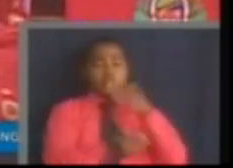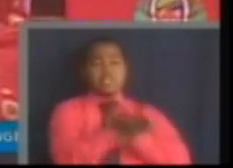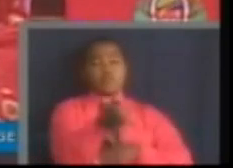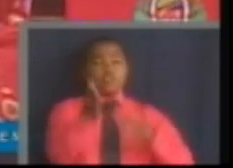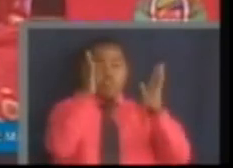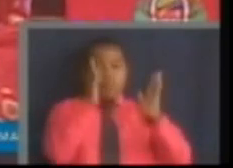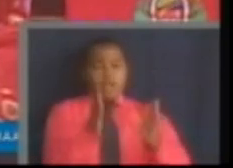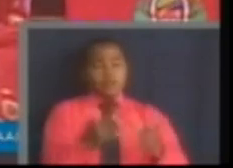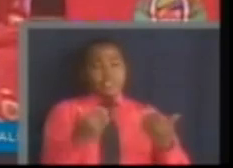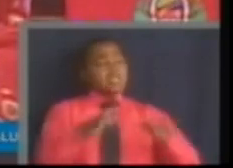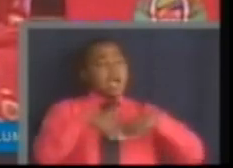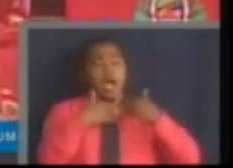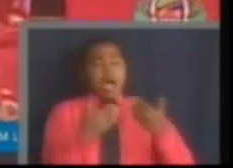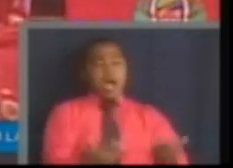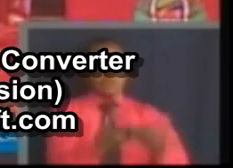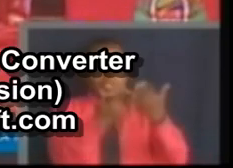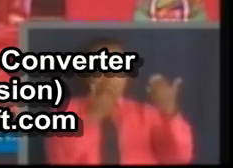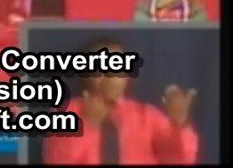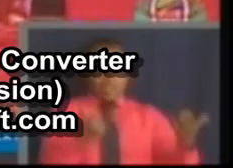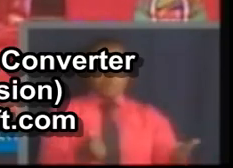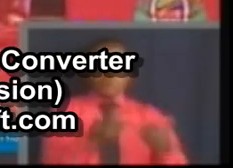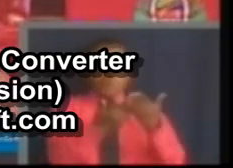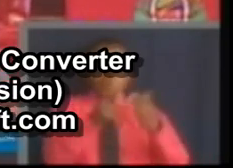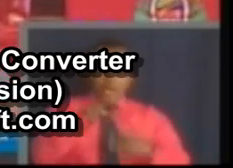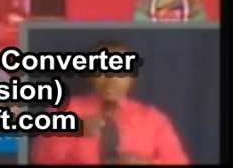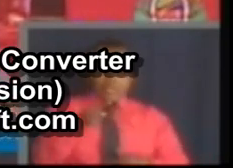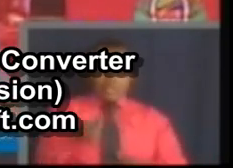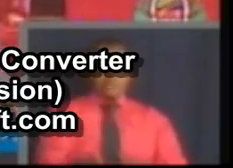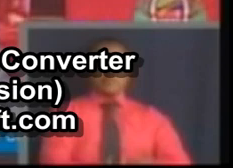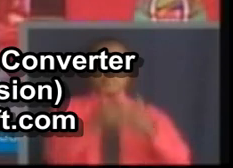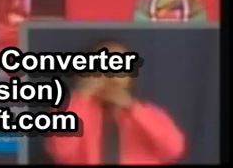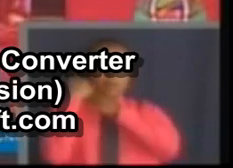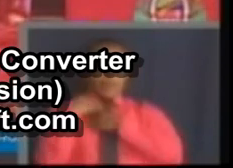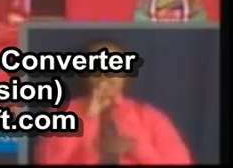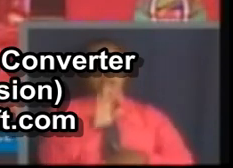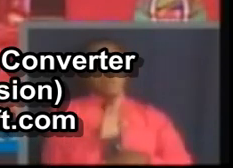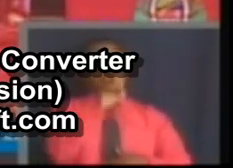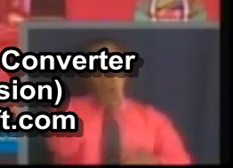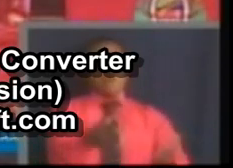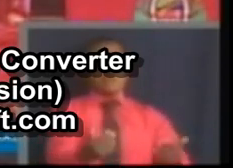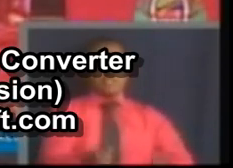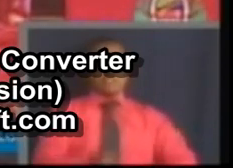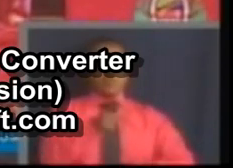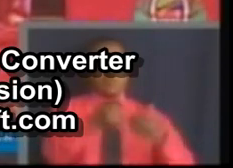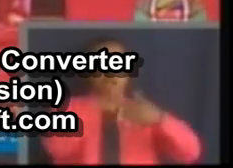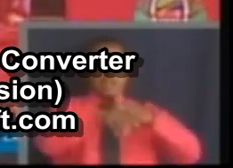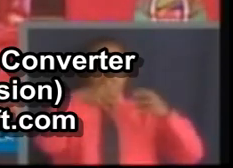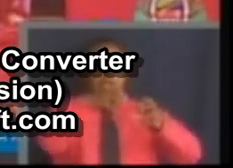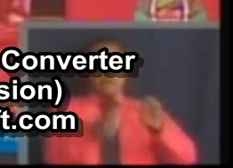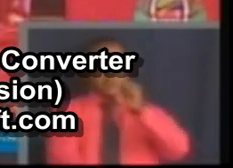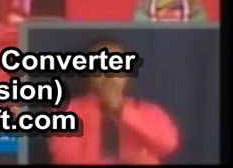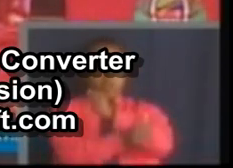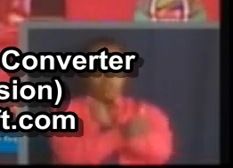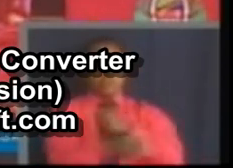Sasa sioni sababu, mheshimiwa mwenyekiti, ni kwa nini mamlaka hayo yaweze kupelekwa kwenye kamati ya uongozi